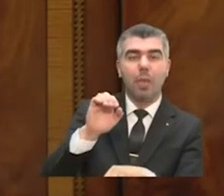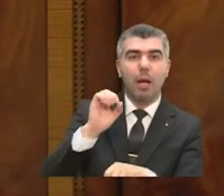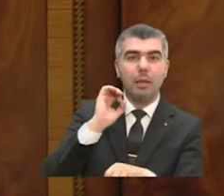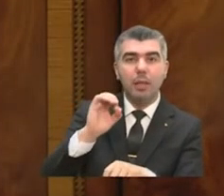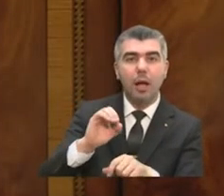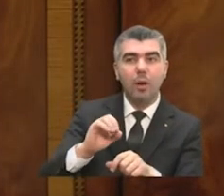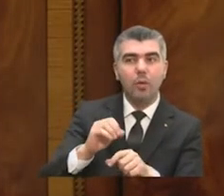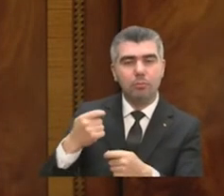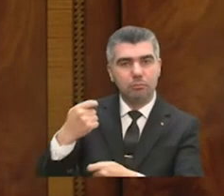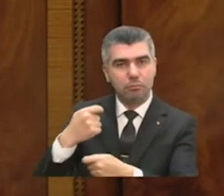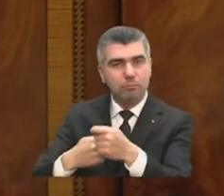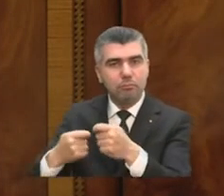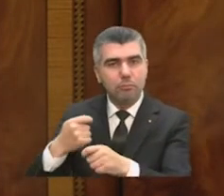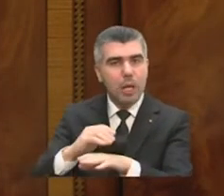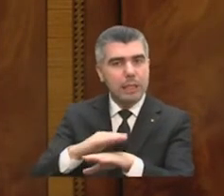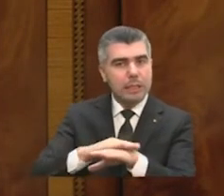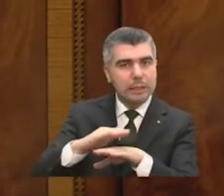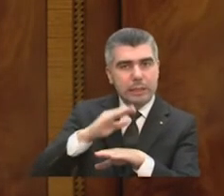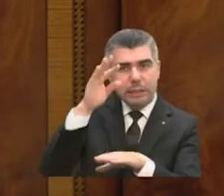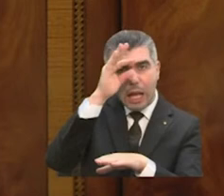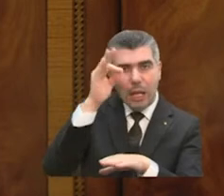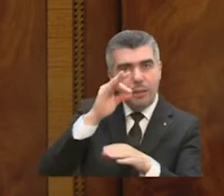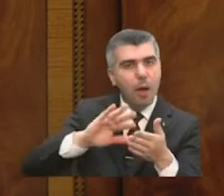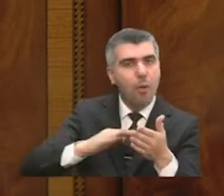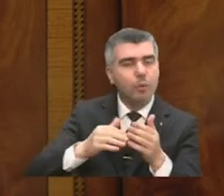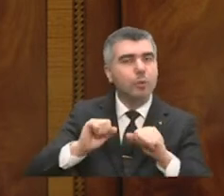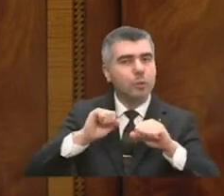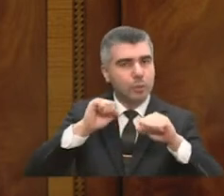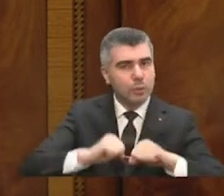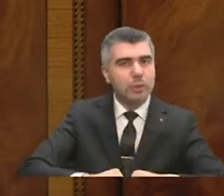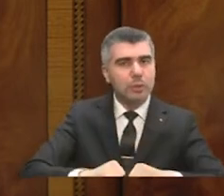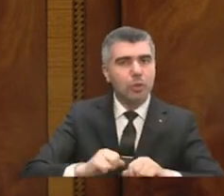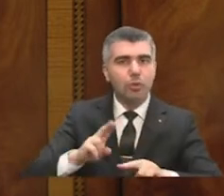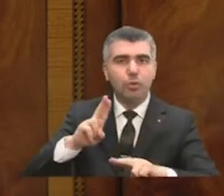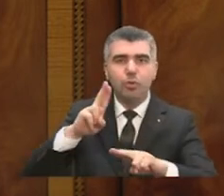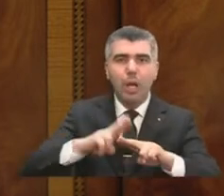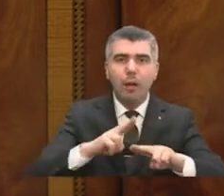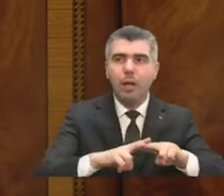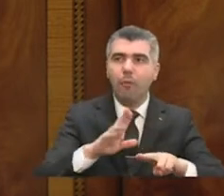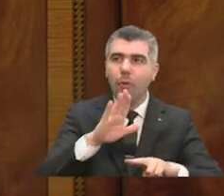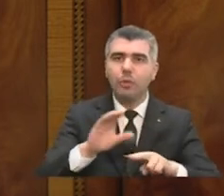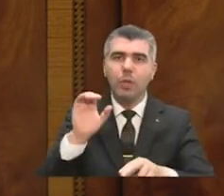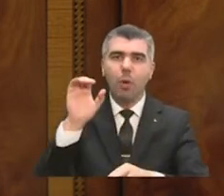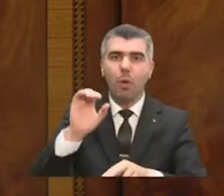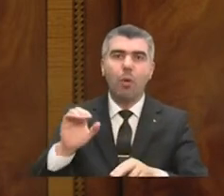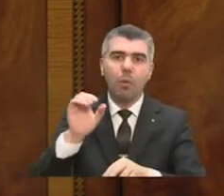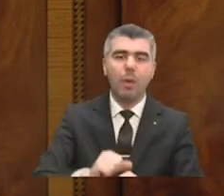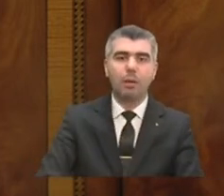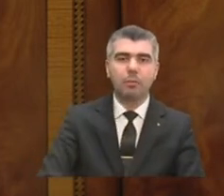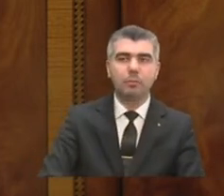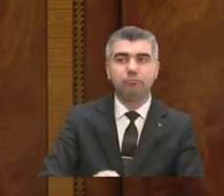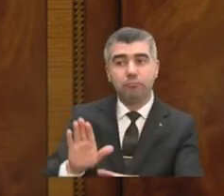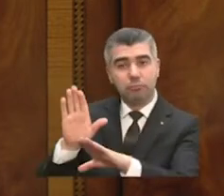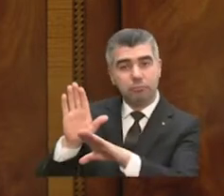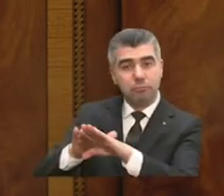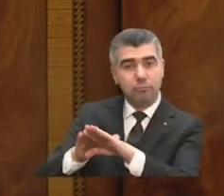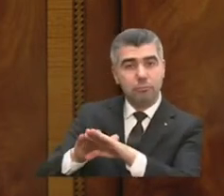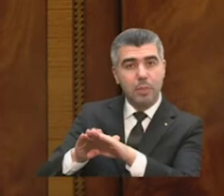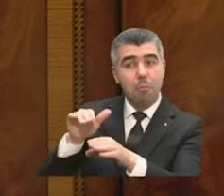qui collabore avec les différents pays européens à tous les niveaux, comme en témoignent